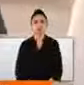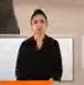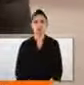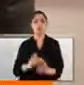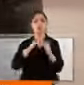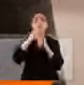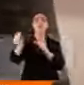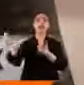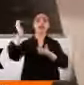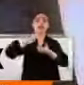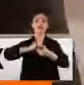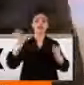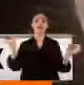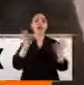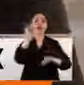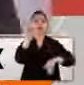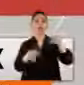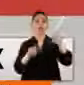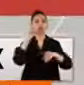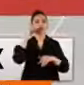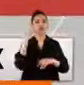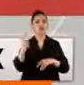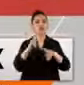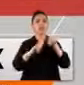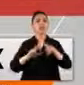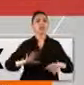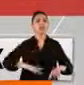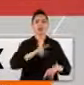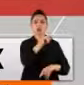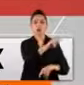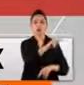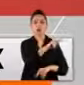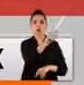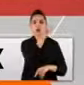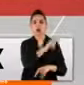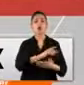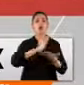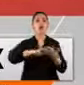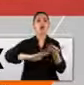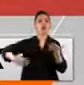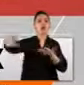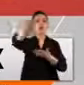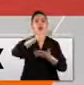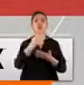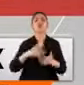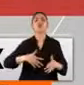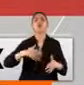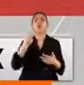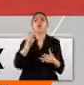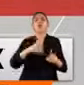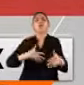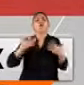Millet İttifakı'nın erken seçim senaryoları. Kılıçdaroğlu ve ipe dolanmış yoldaşları boşuna